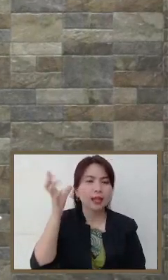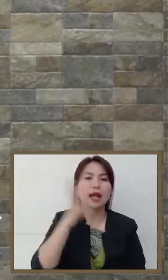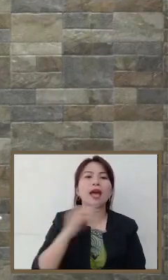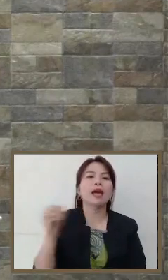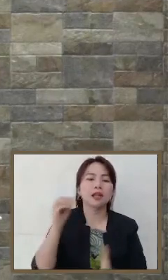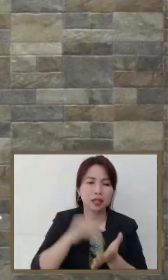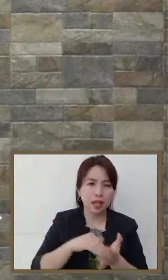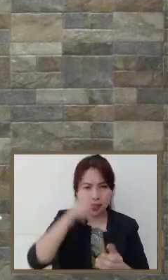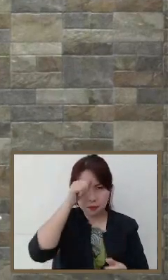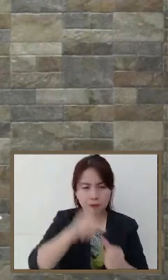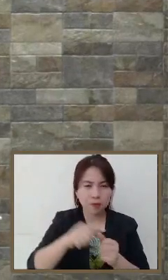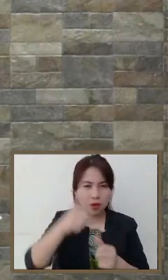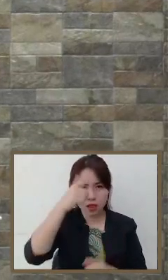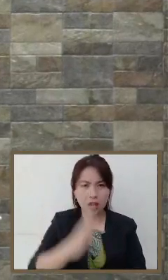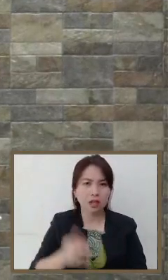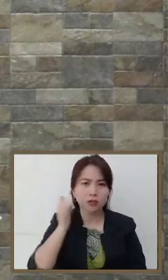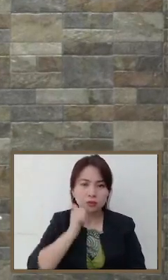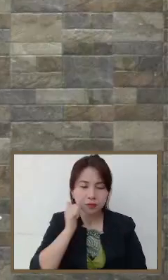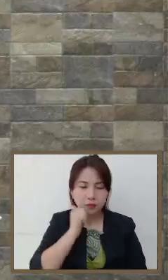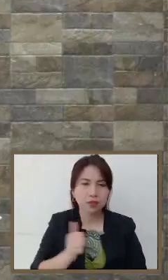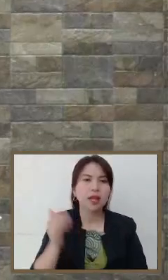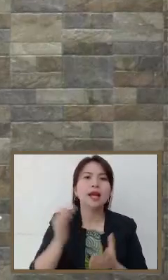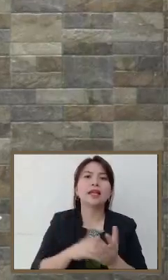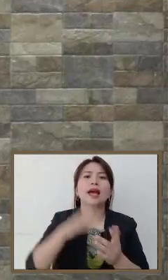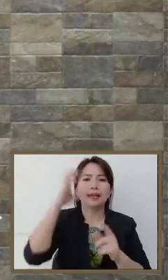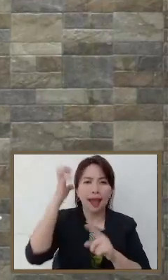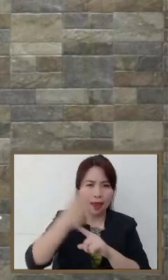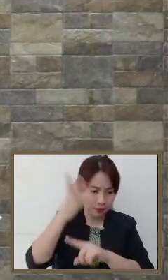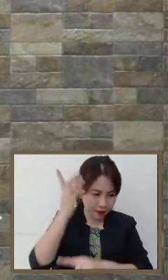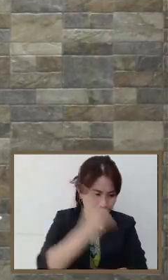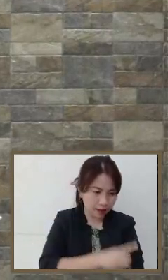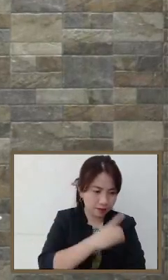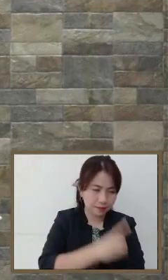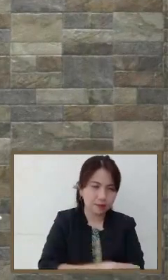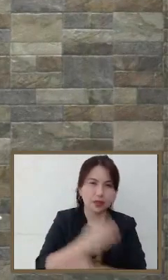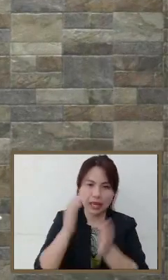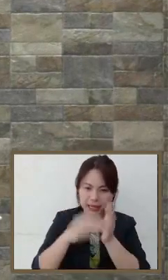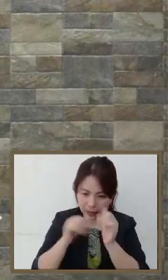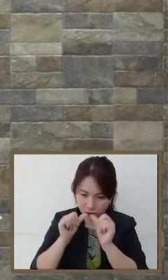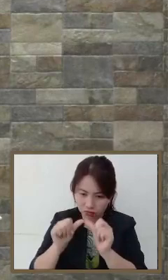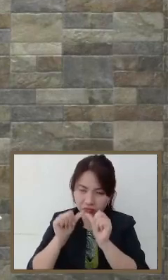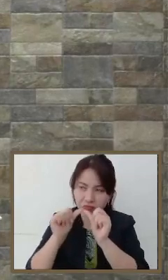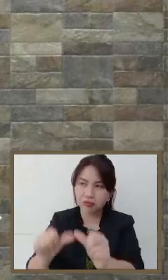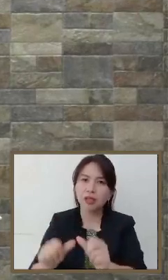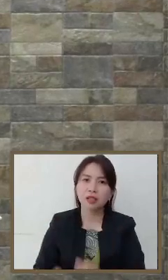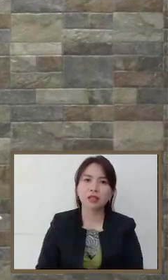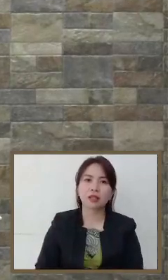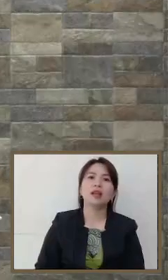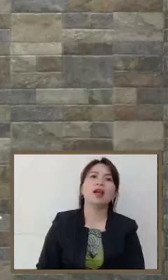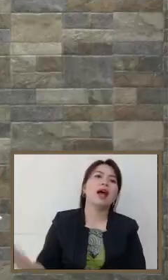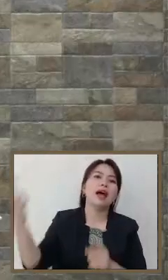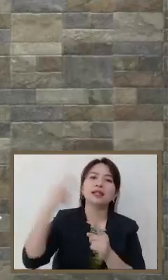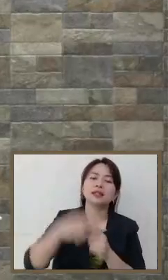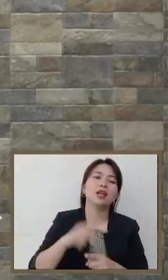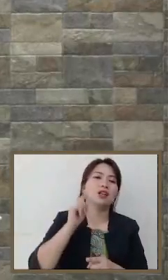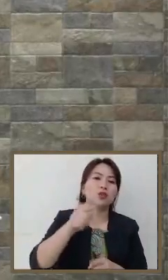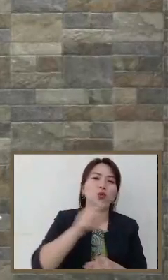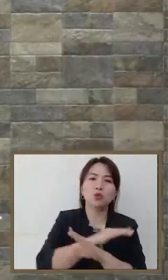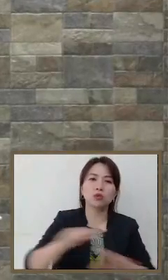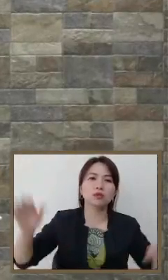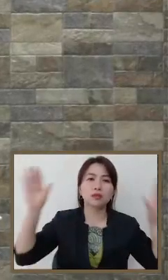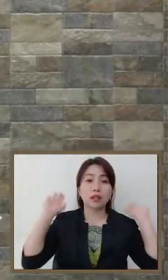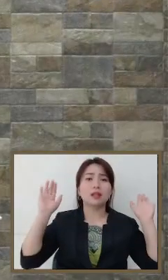ngo day by day mga kapatid tuloytuloy yan mga kapatid hangga't hindi ka nagin